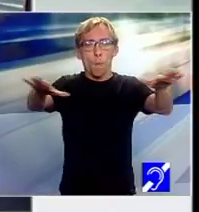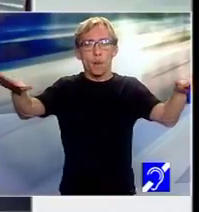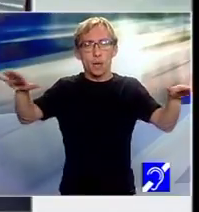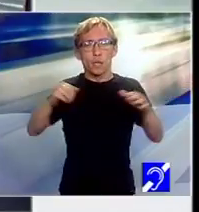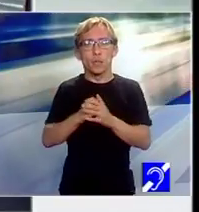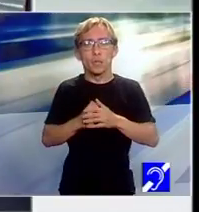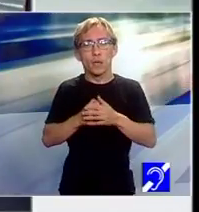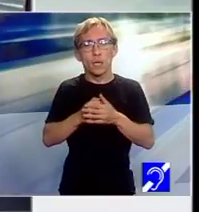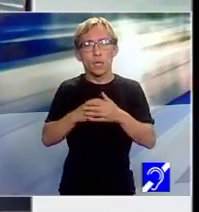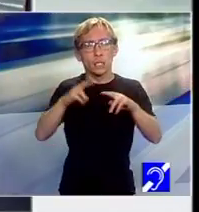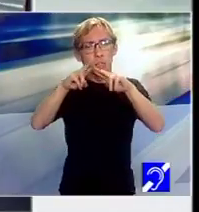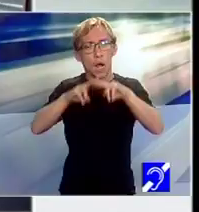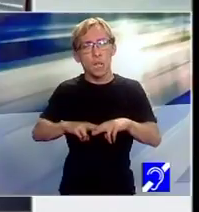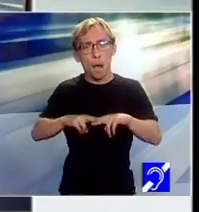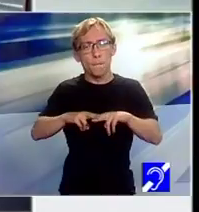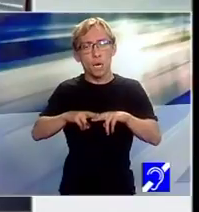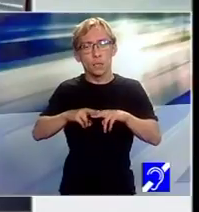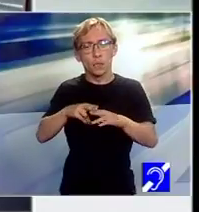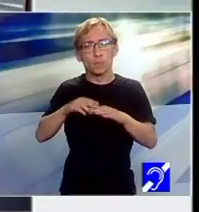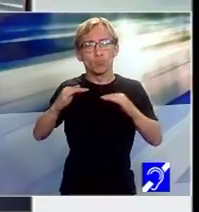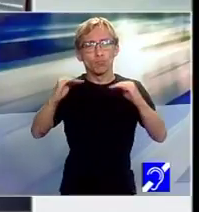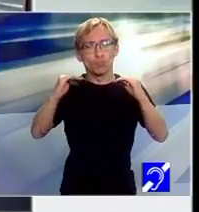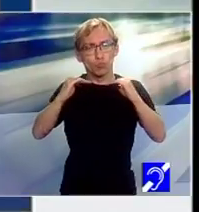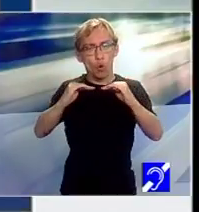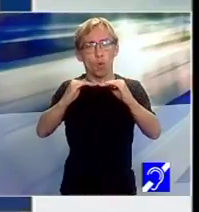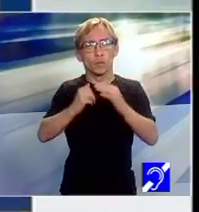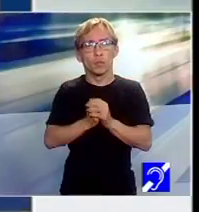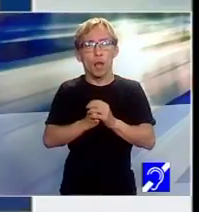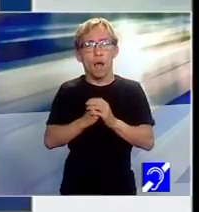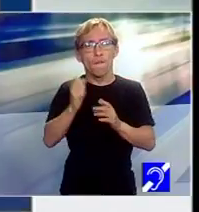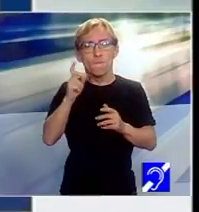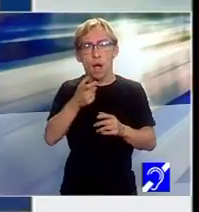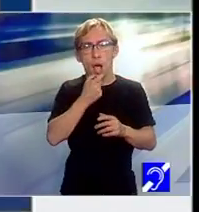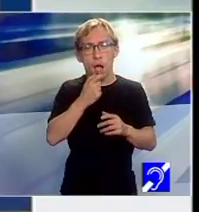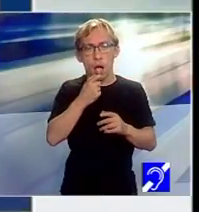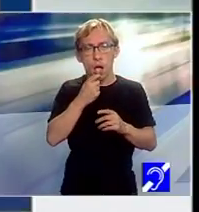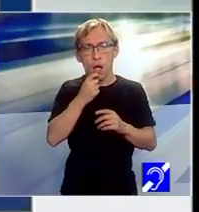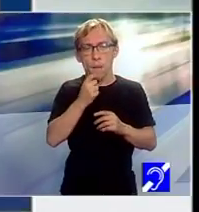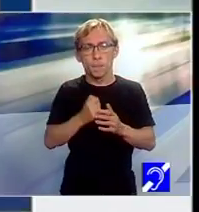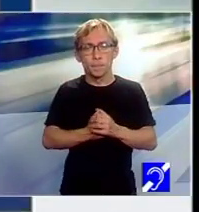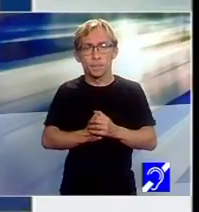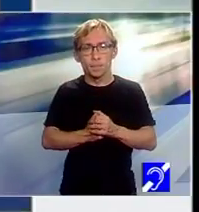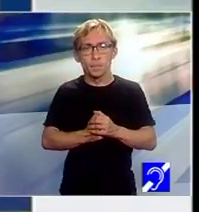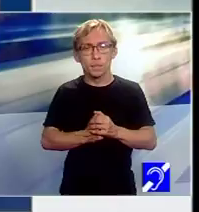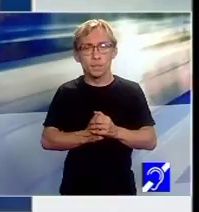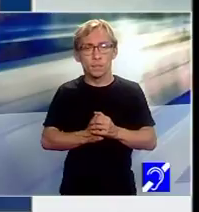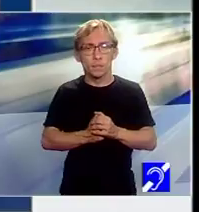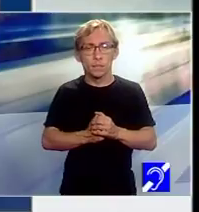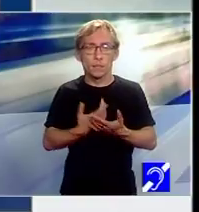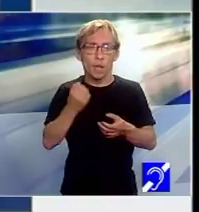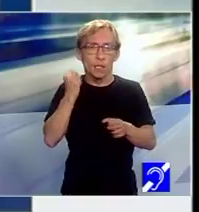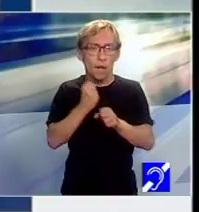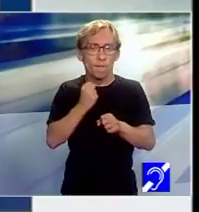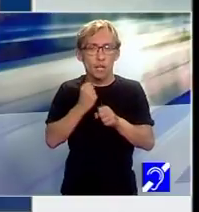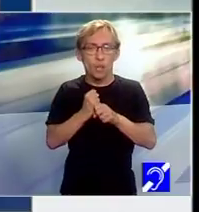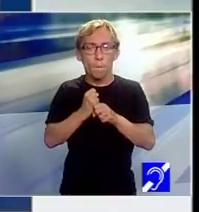constant lângă noi. Are legătură cu faptul că an de an ați pornit, ați oferit acest aperitiv afară, în